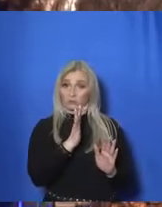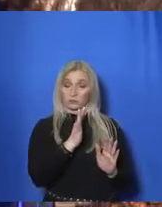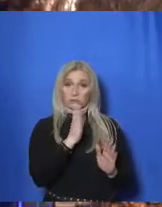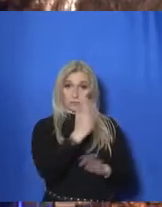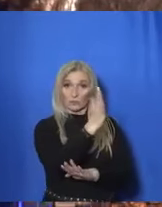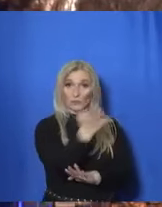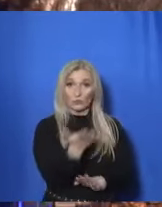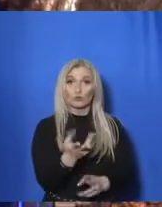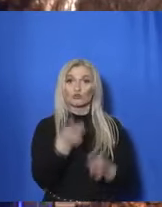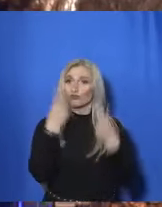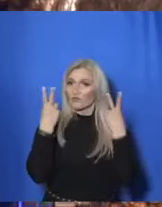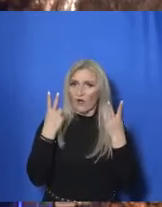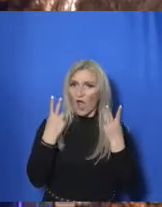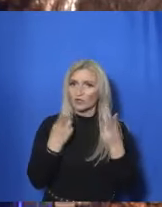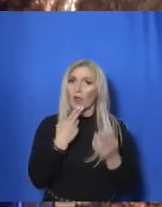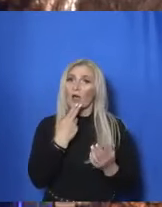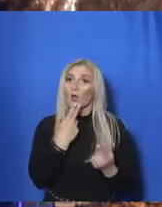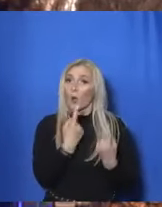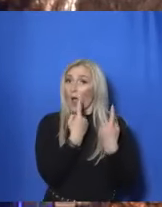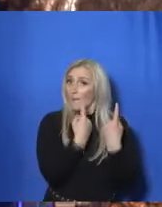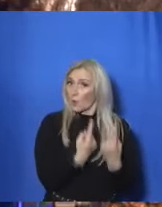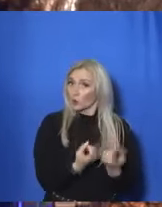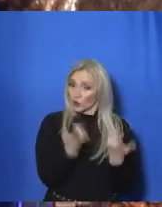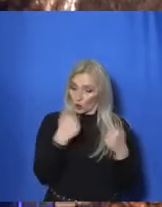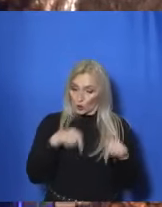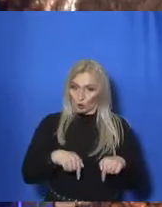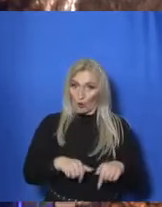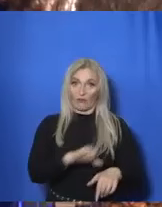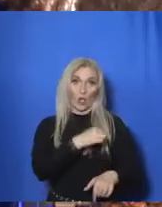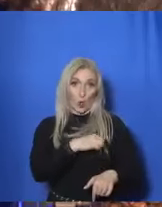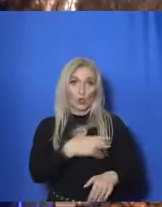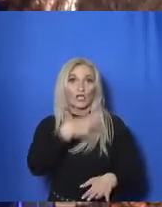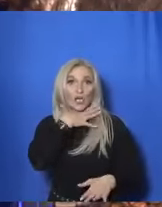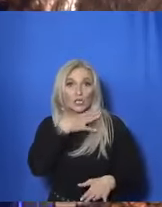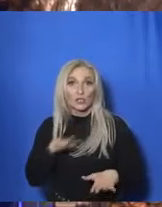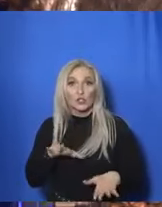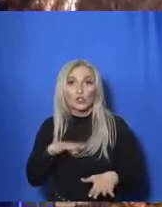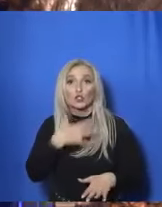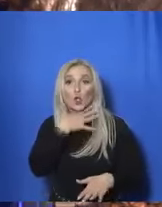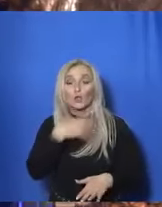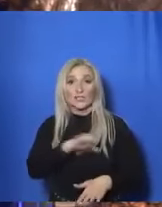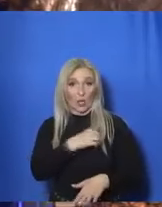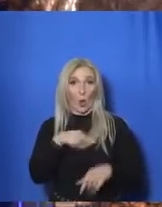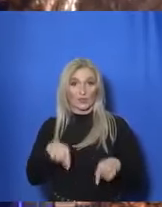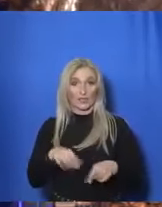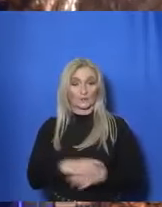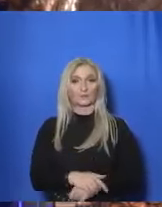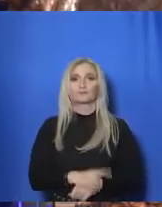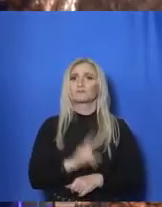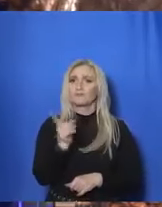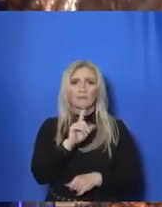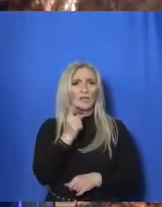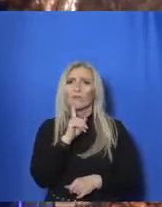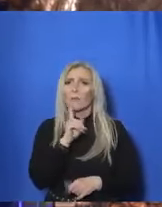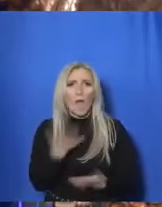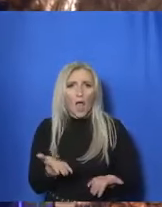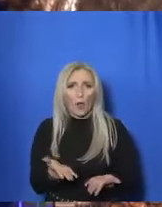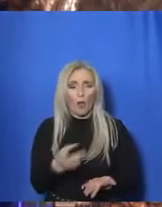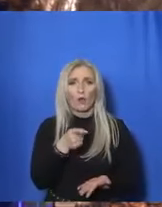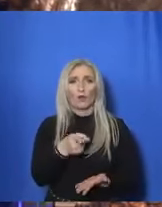odsutne važnosti koja postoji od ove akademske godine. Ne maloj i redovitoj